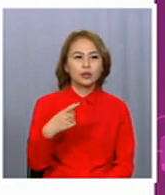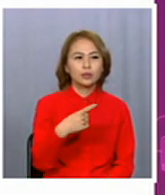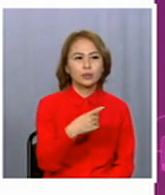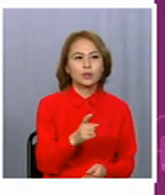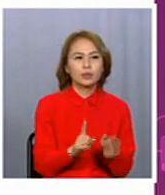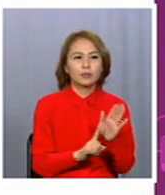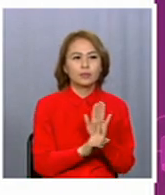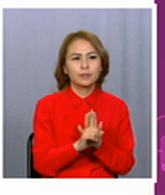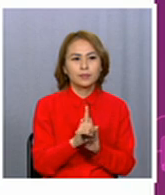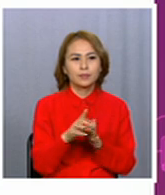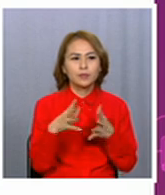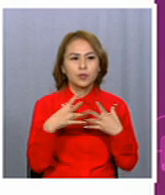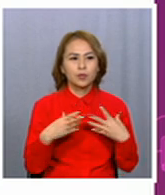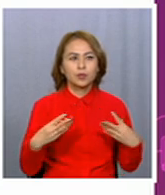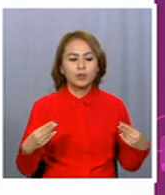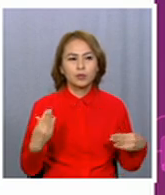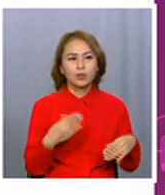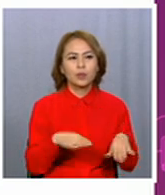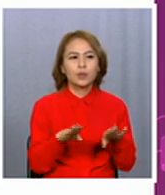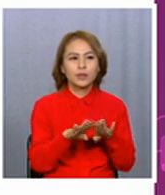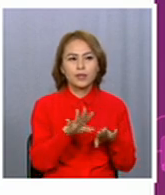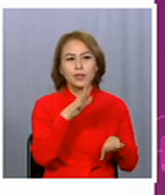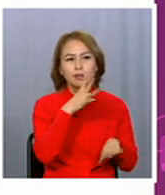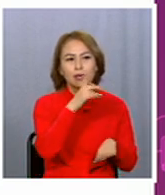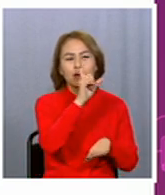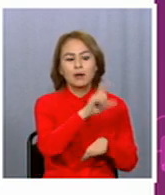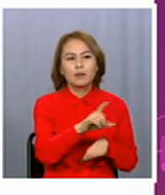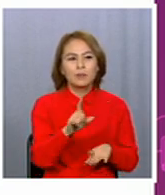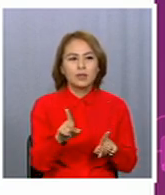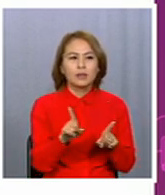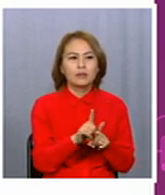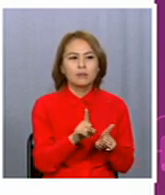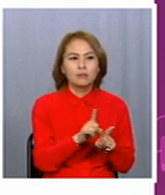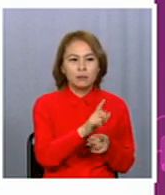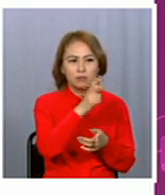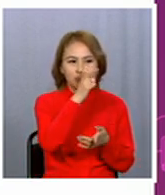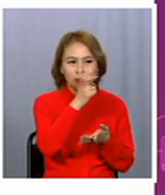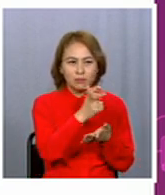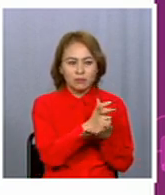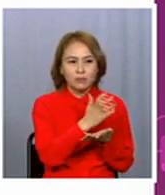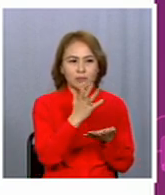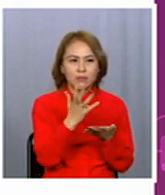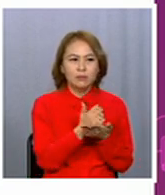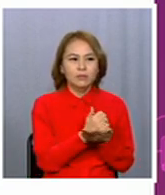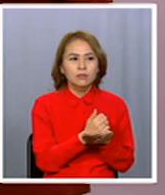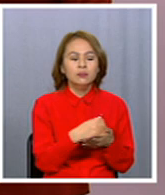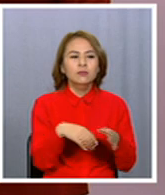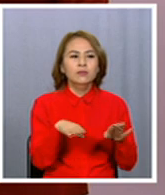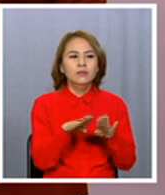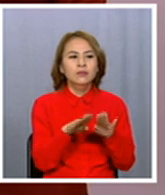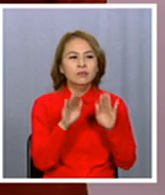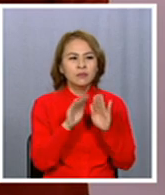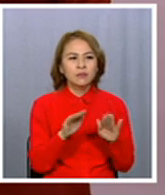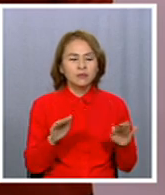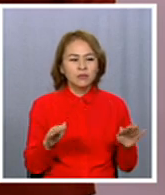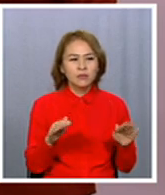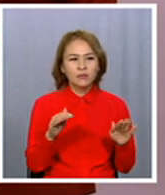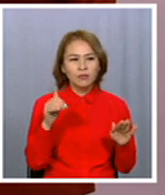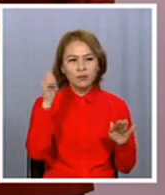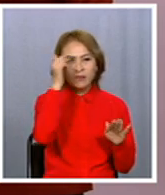бастайды. Көктемнің осы сәтіне адамдар да сағынып жететін сияқты.